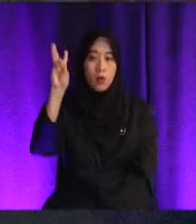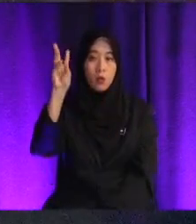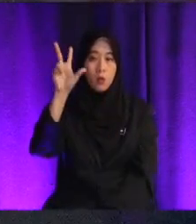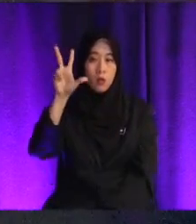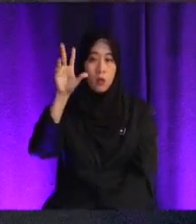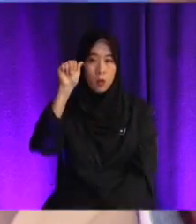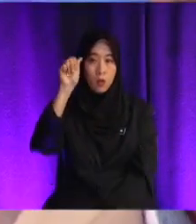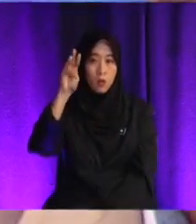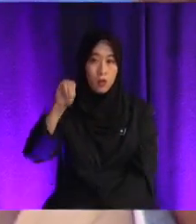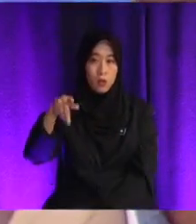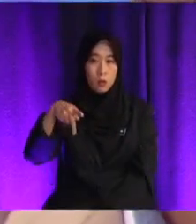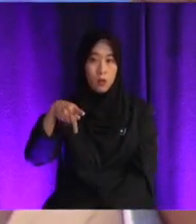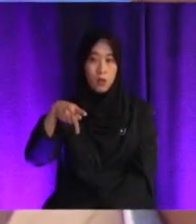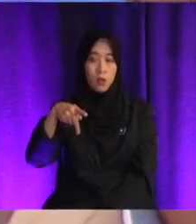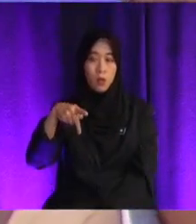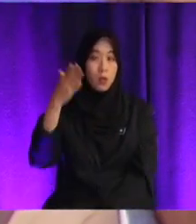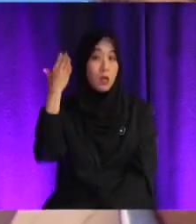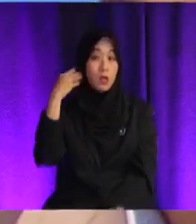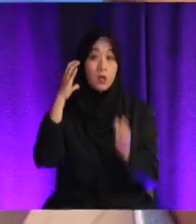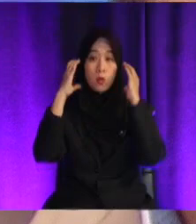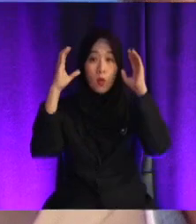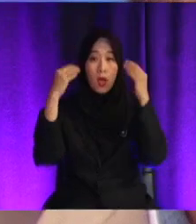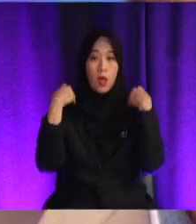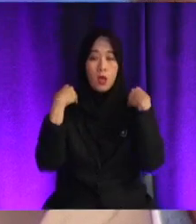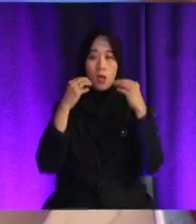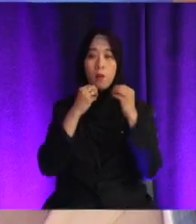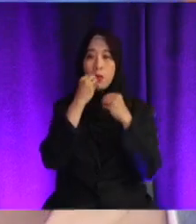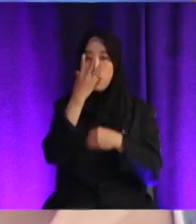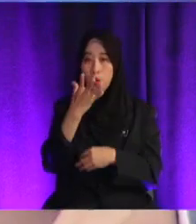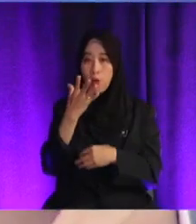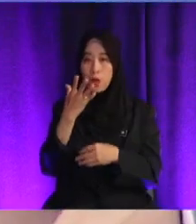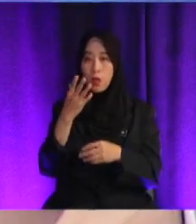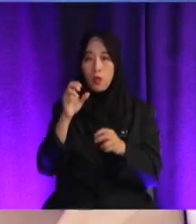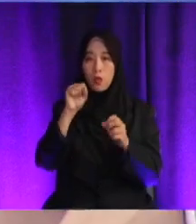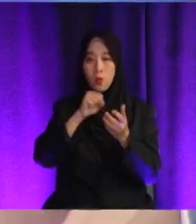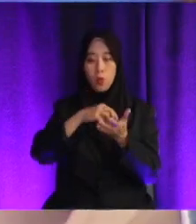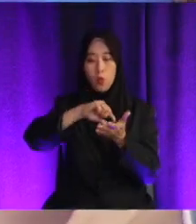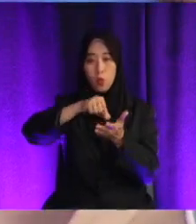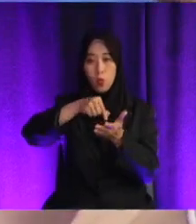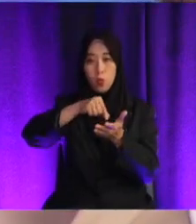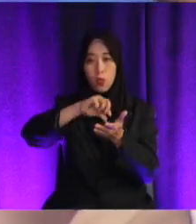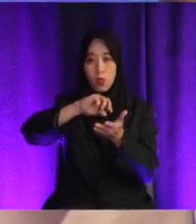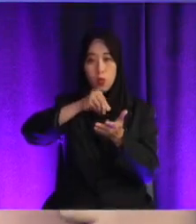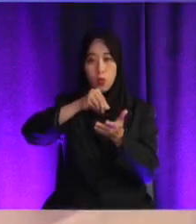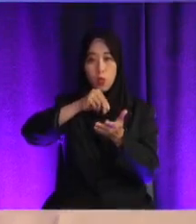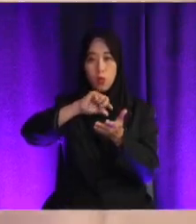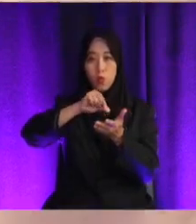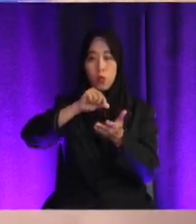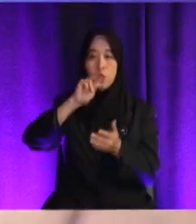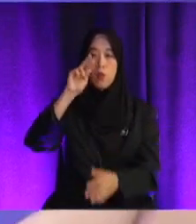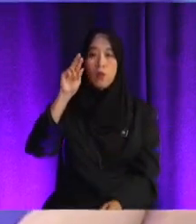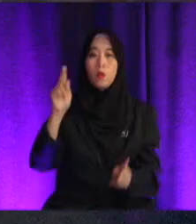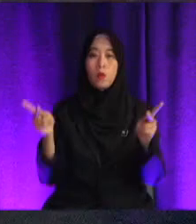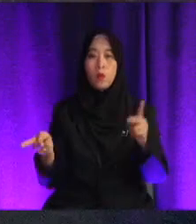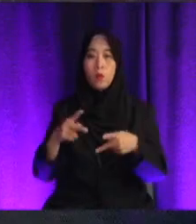63 ampere. Betul. Yang mana tadi cikgu ada mengatakan ada di Swiss kotak rumah kan? Betul. Nampak ini 63. Lepas